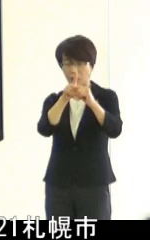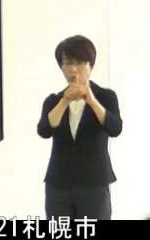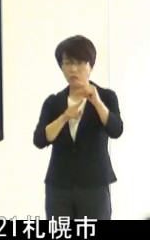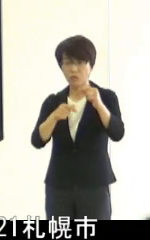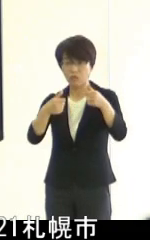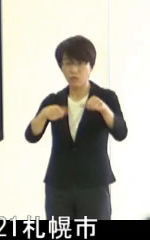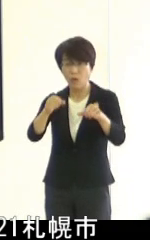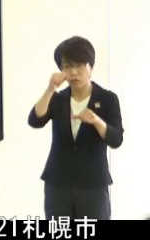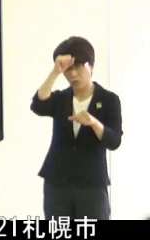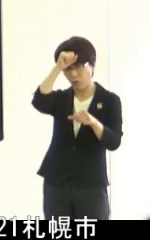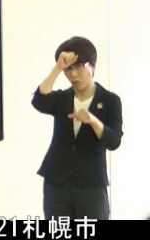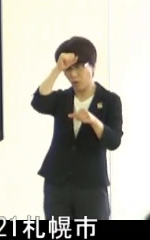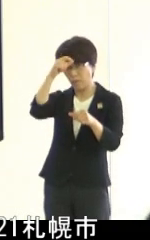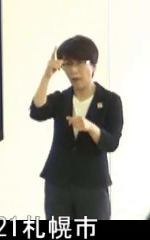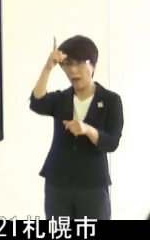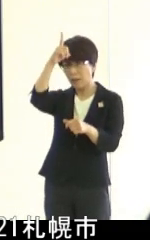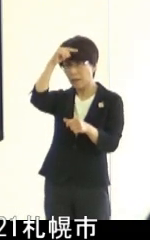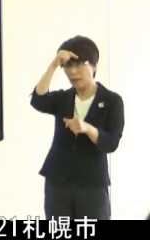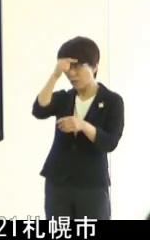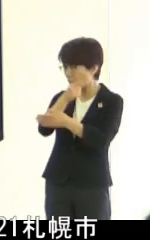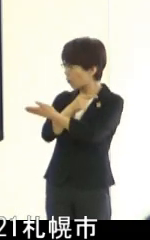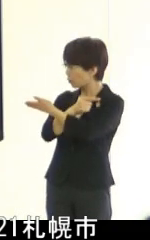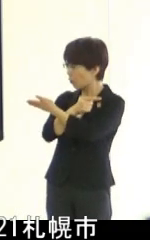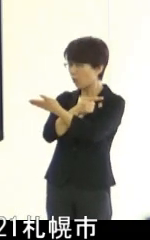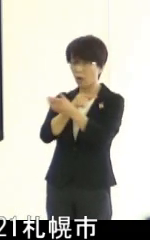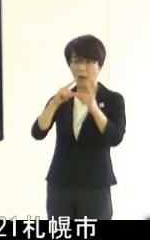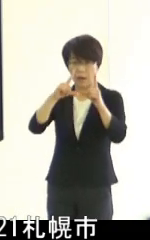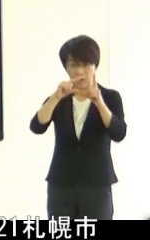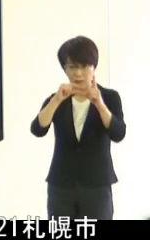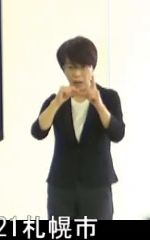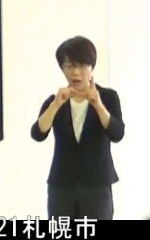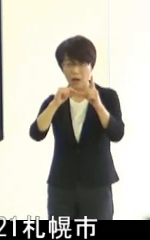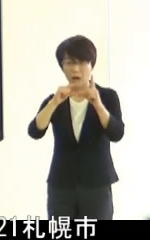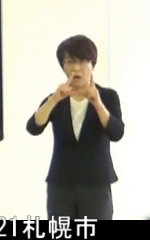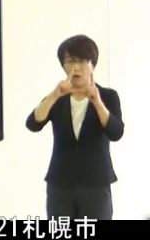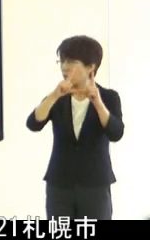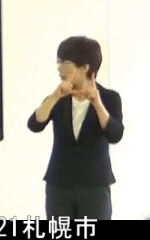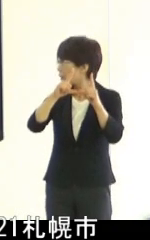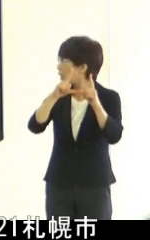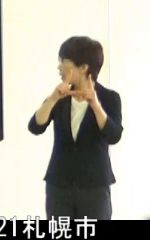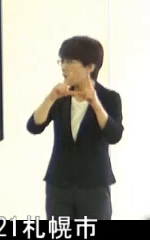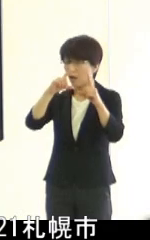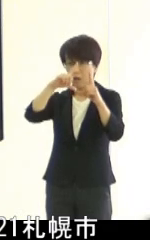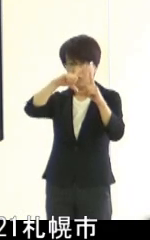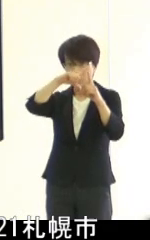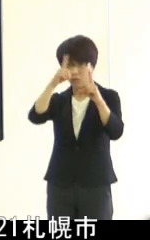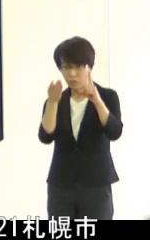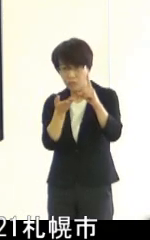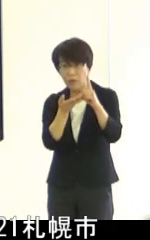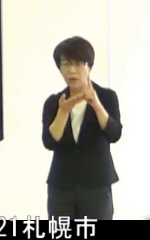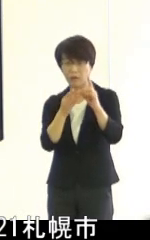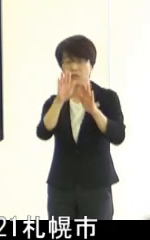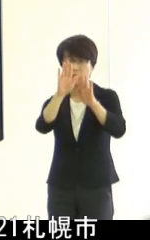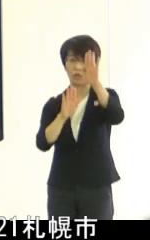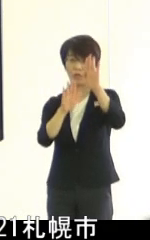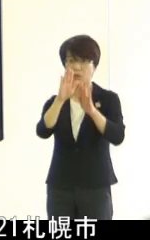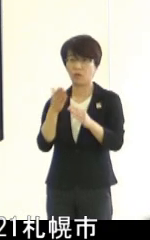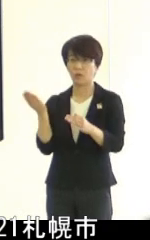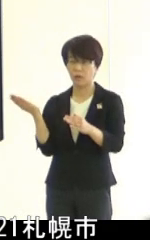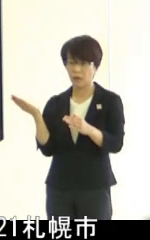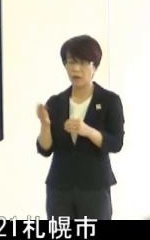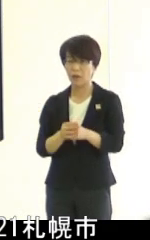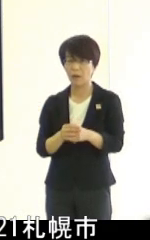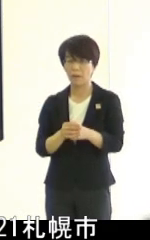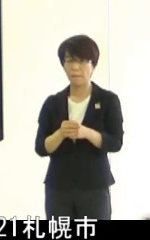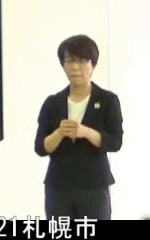ひどい部分ですね9針愛が多くなっているという状況がございますそういう意味で